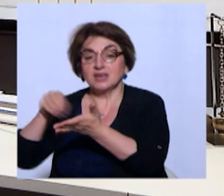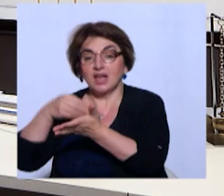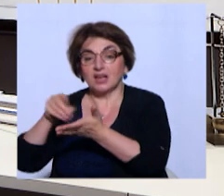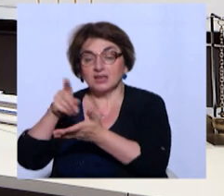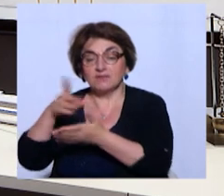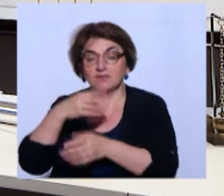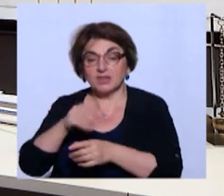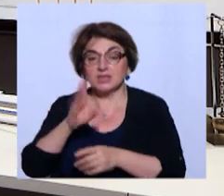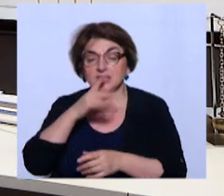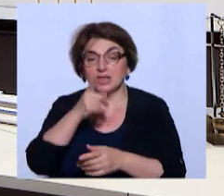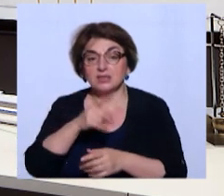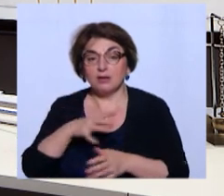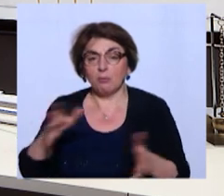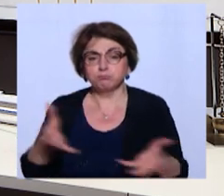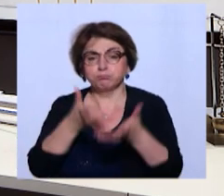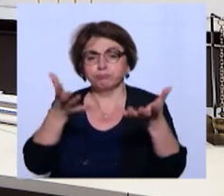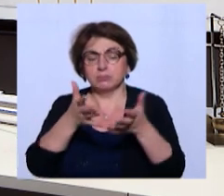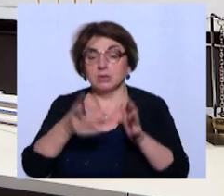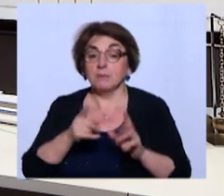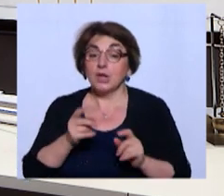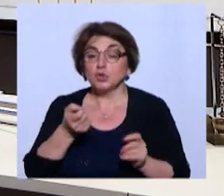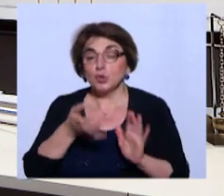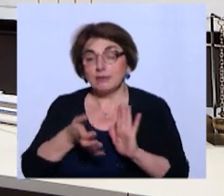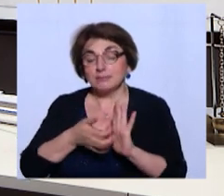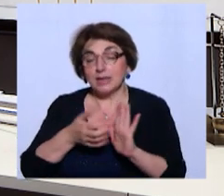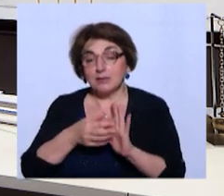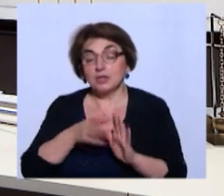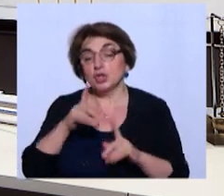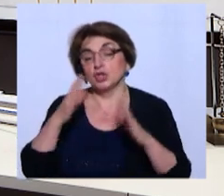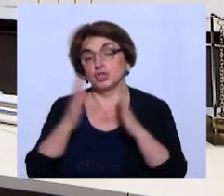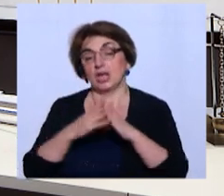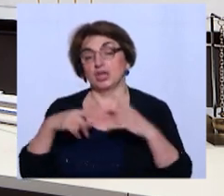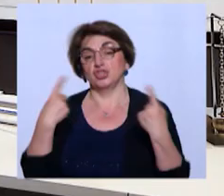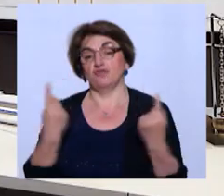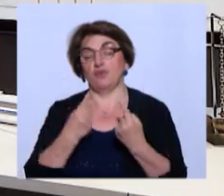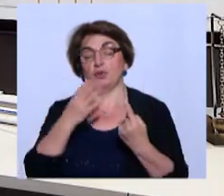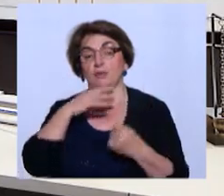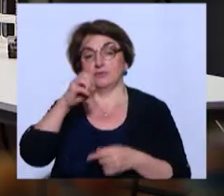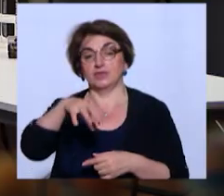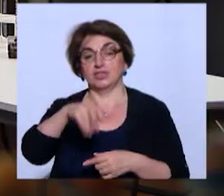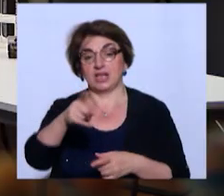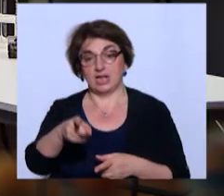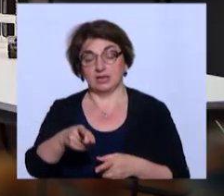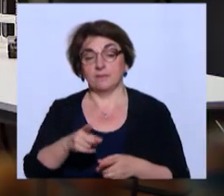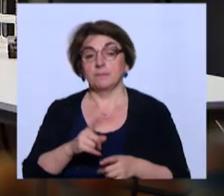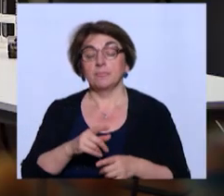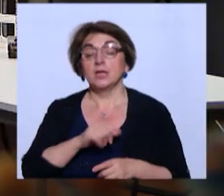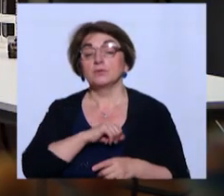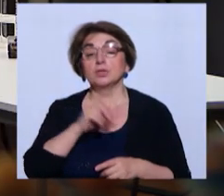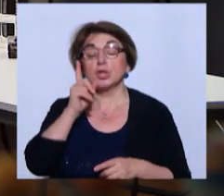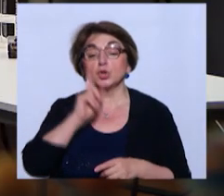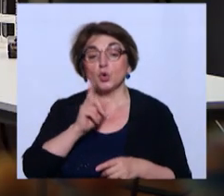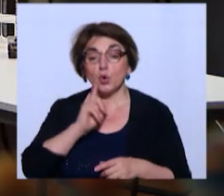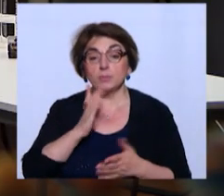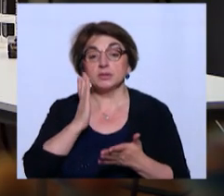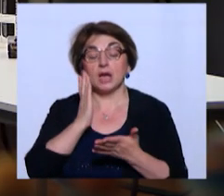დიდი რაოდენობით არის ქაფი, ხოლო შედარებით ნაკლები არის ონკანის წყალში. წყლის სიხისტე არსებობს დროებითი და